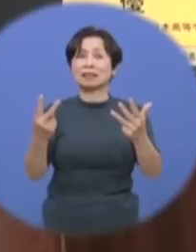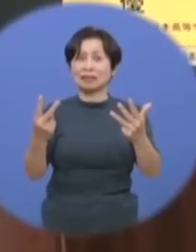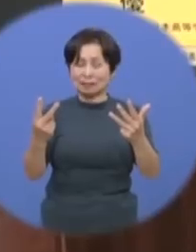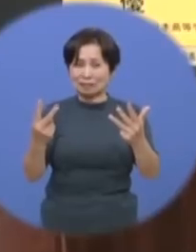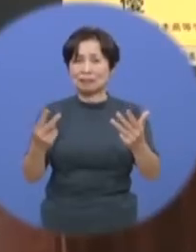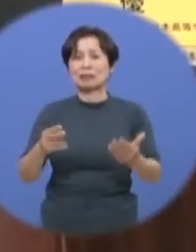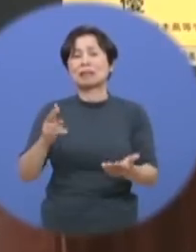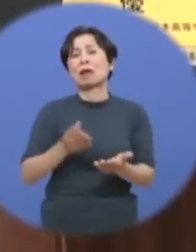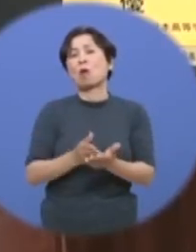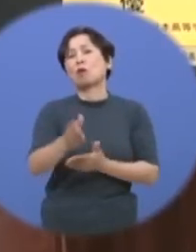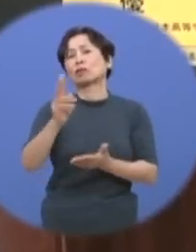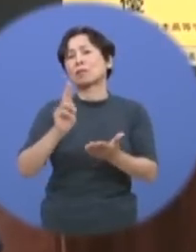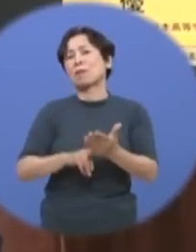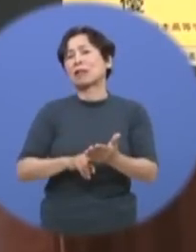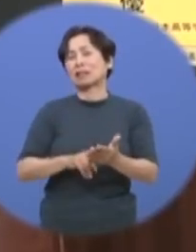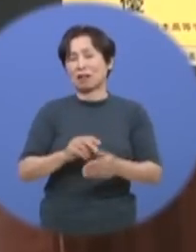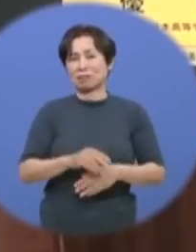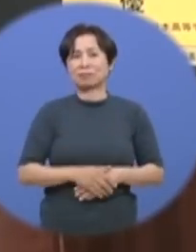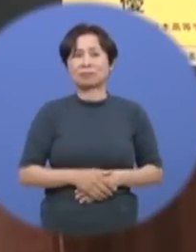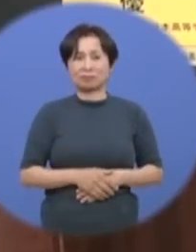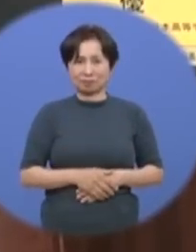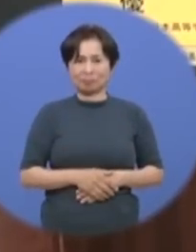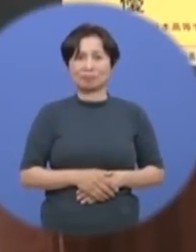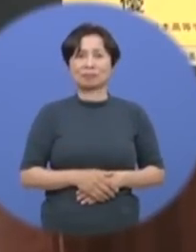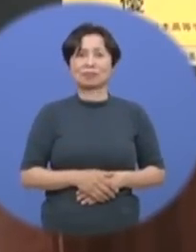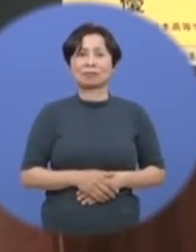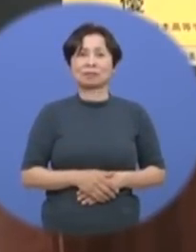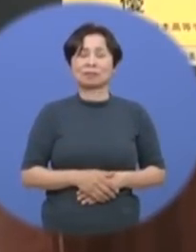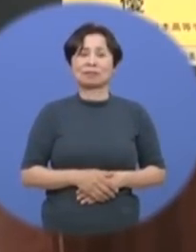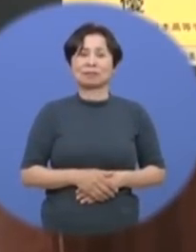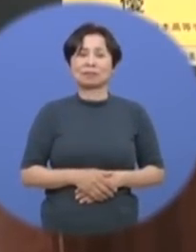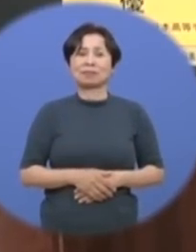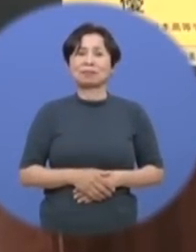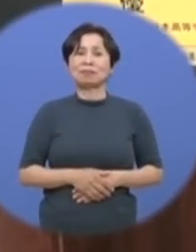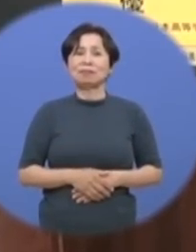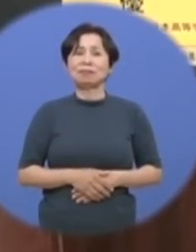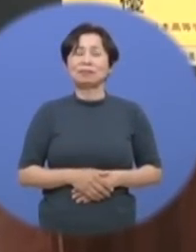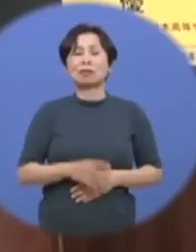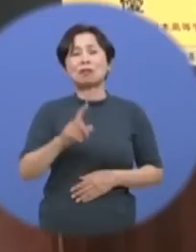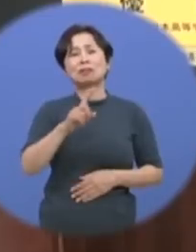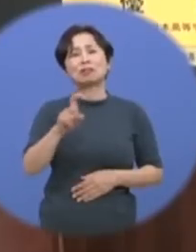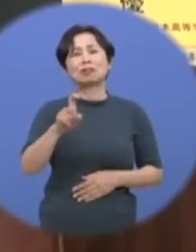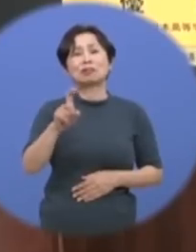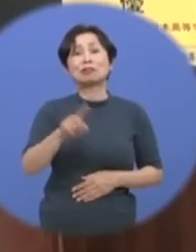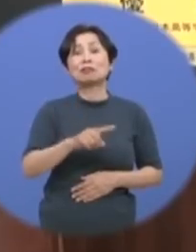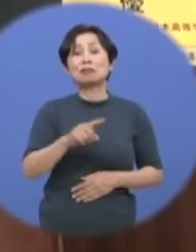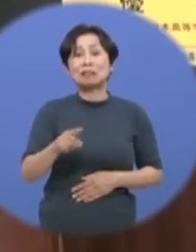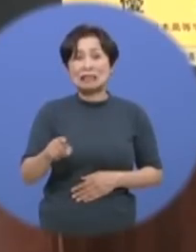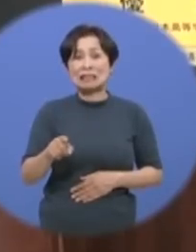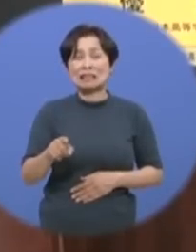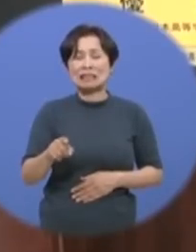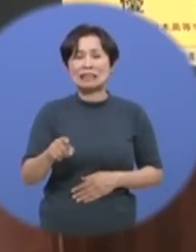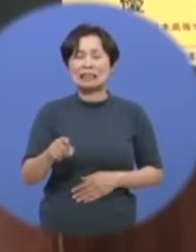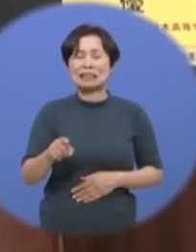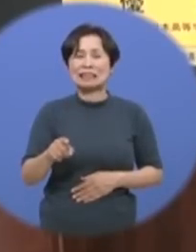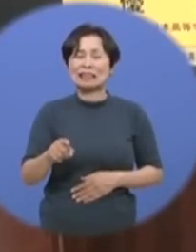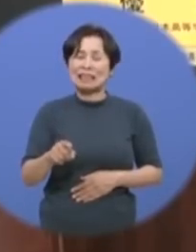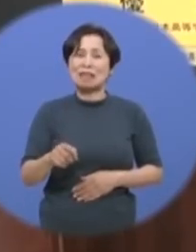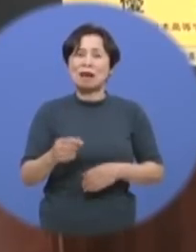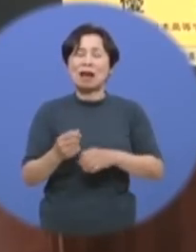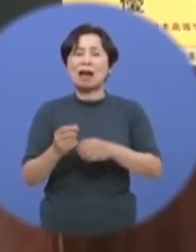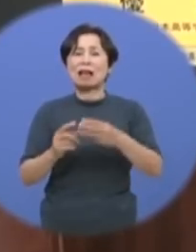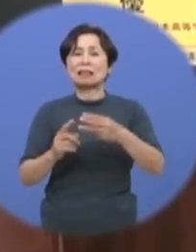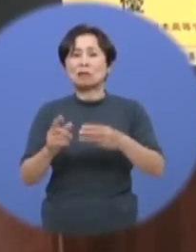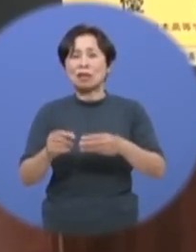いうを応援してくれないですよねそういうのもあって10名で10名抵抗自演でれないっていうことは